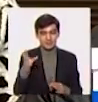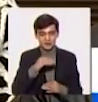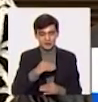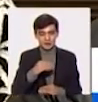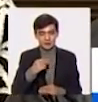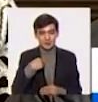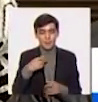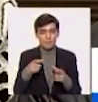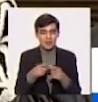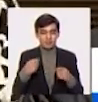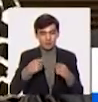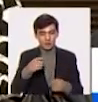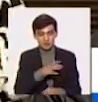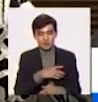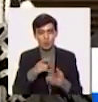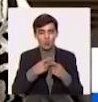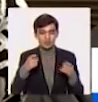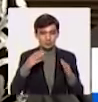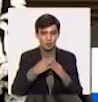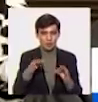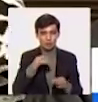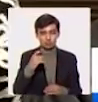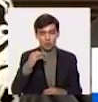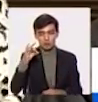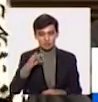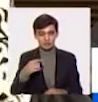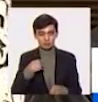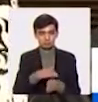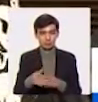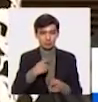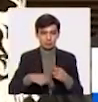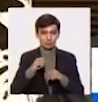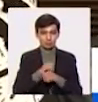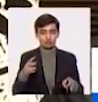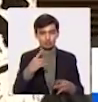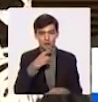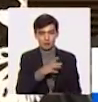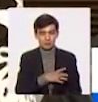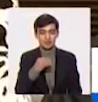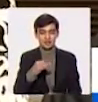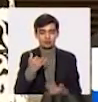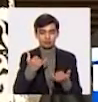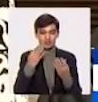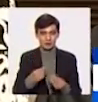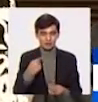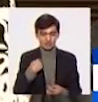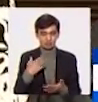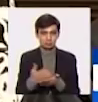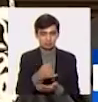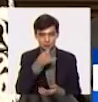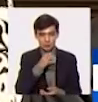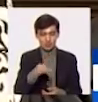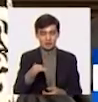Мінбелерден біз әуе билеттерінің қонақ үйлердің құнын 100% қайтаруымыз керек деген сөздер айтылды. Қазіргі кезде бұл біздің қолымыздан